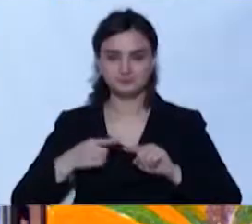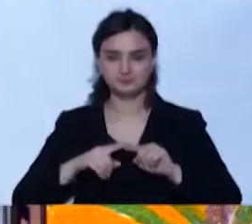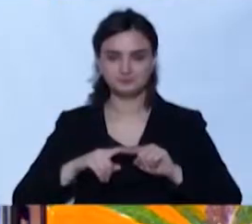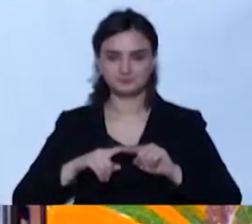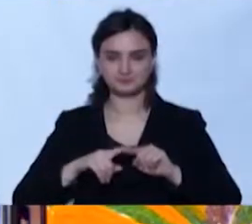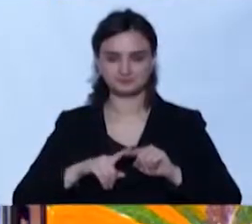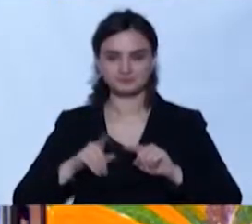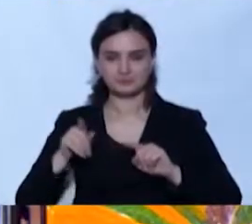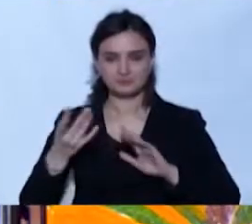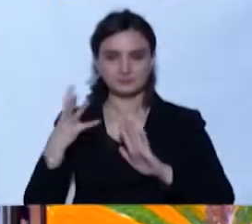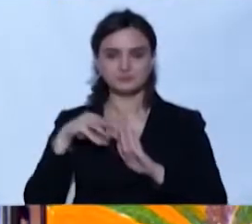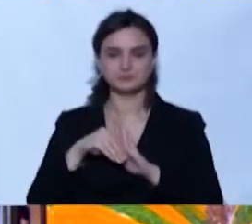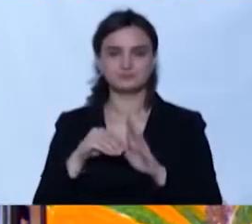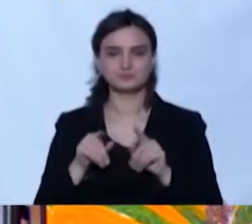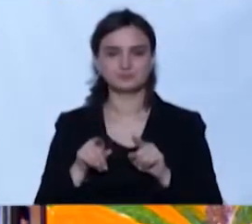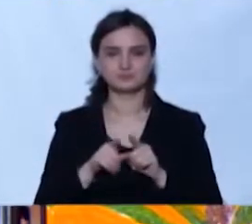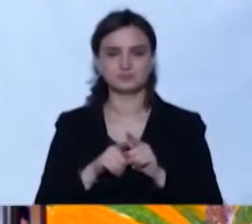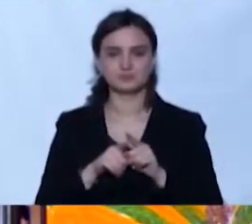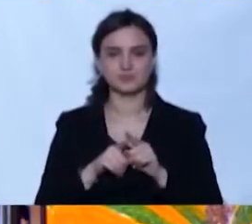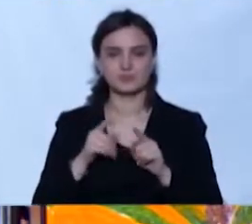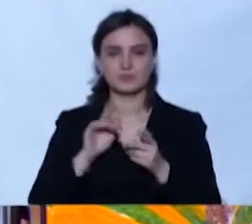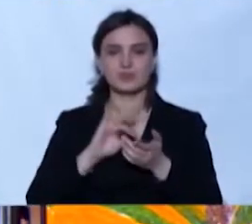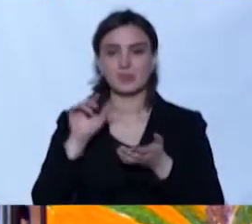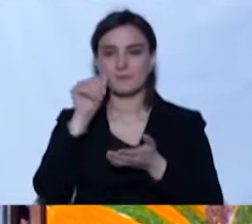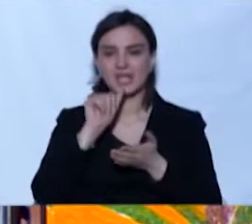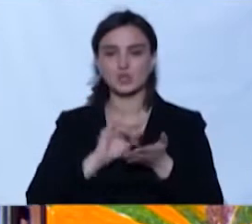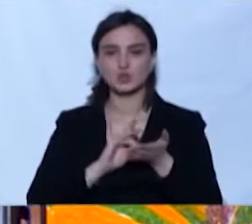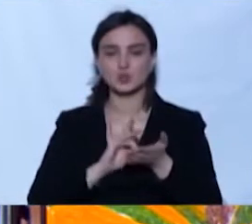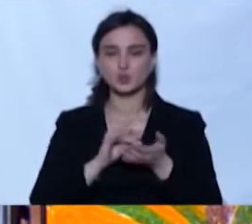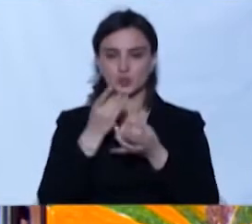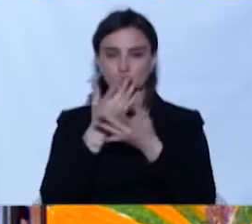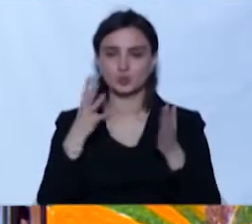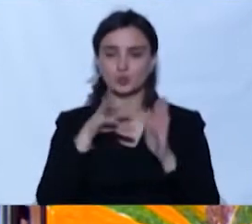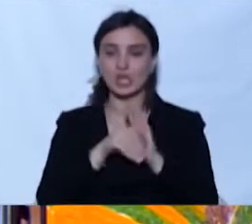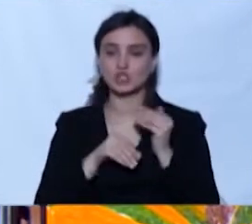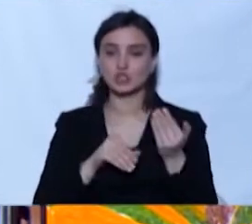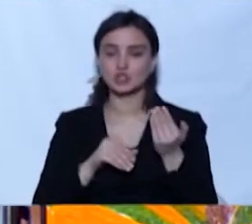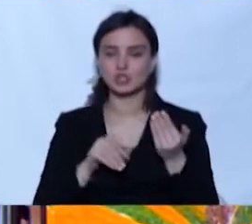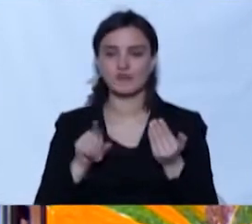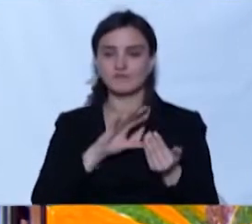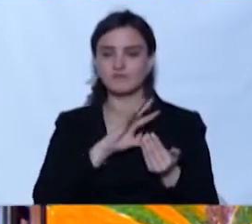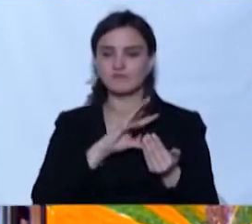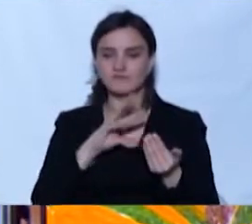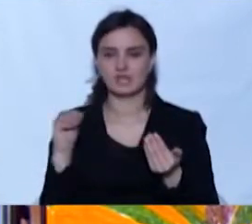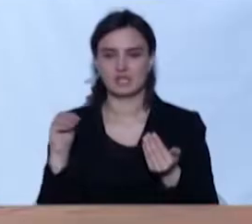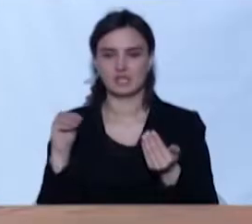აერთიანებს ბერძნულ კულტურაში დამკვიდრებულ ყველა ძირითად პრინციპს.